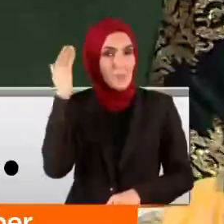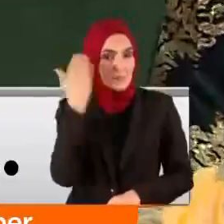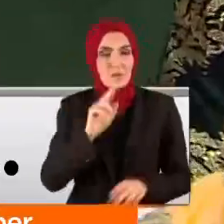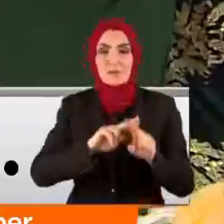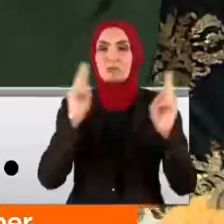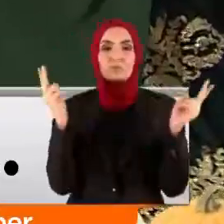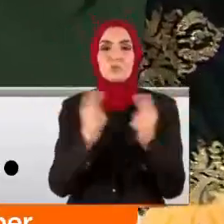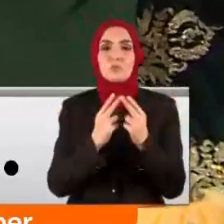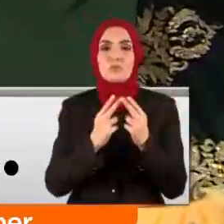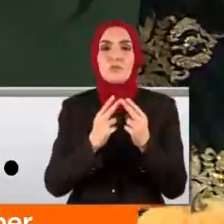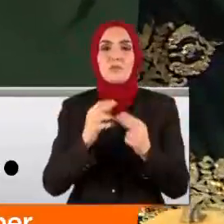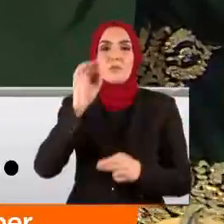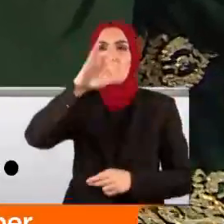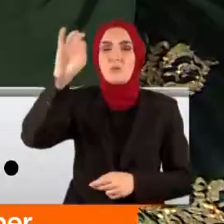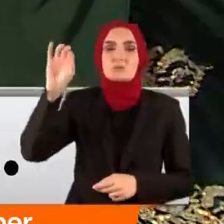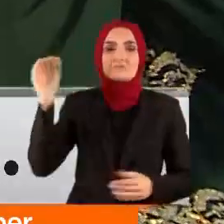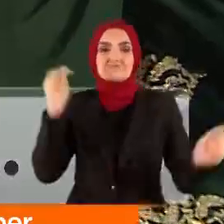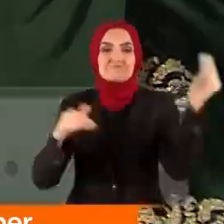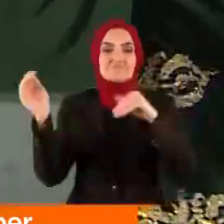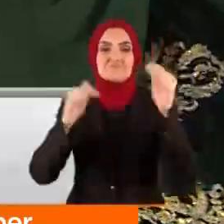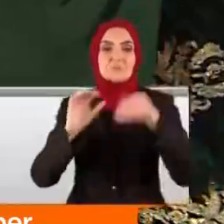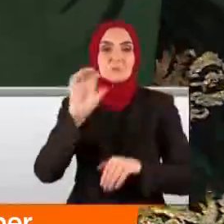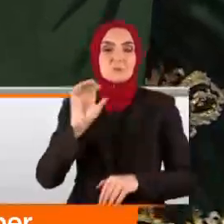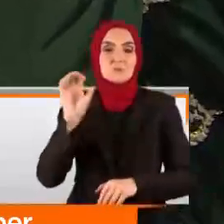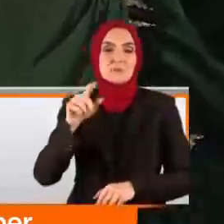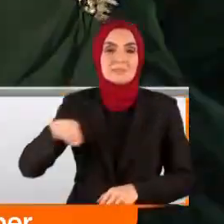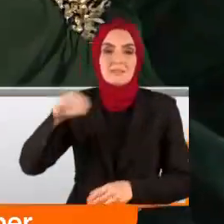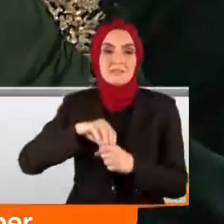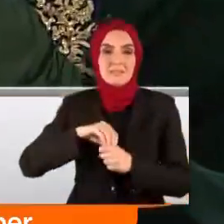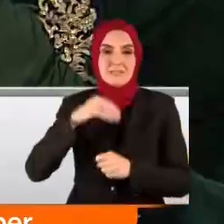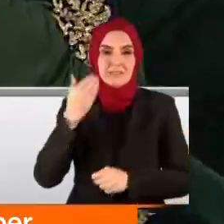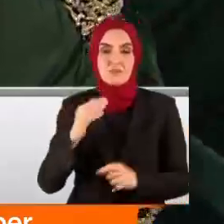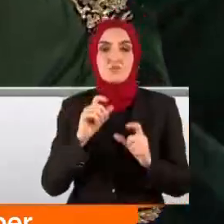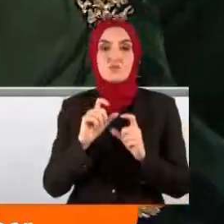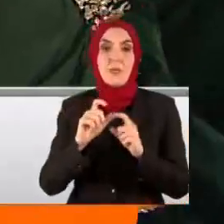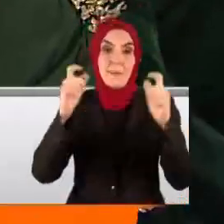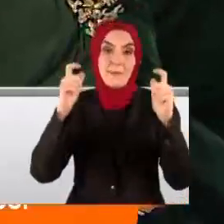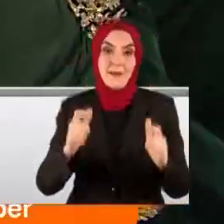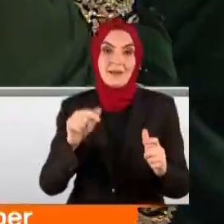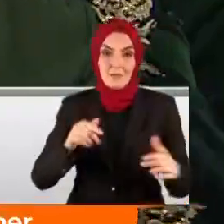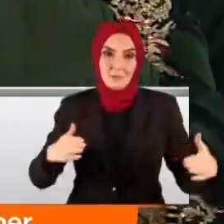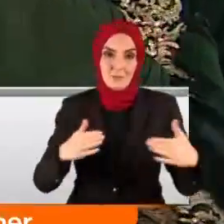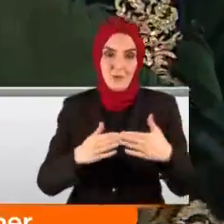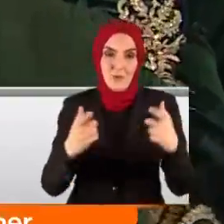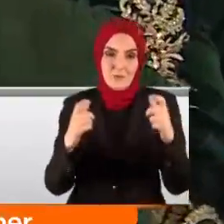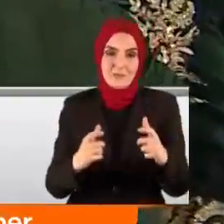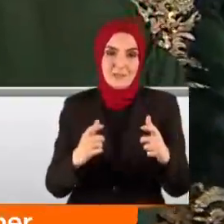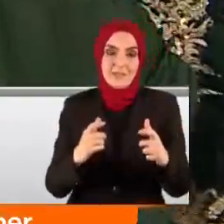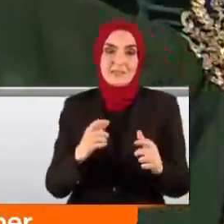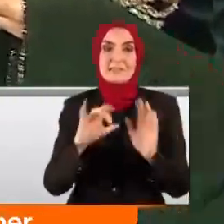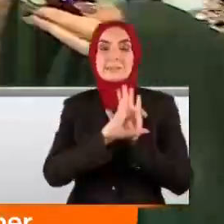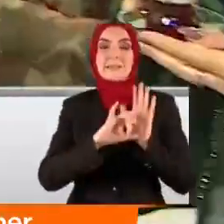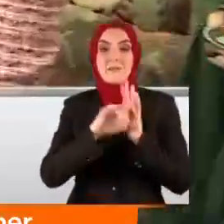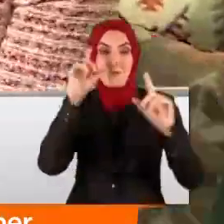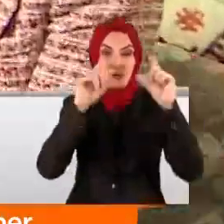gelen turistler için de Süleymaniye'deki bu köşe en güzel Instagram fotoğraflarının çekildiği köşe. What